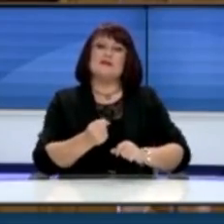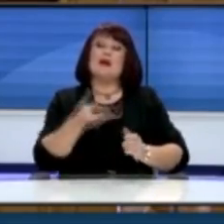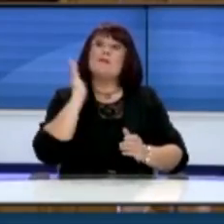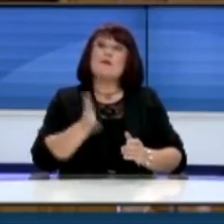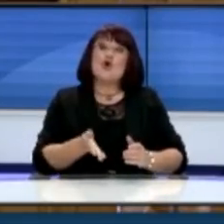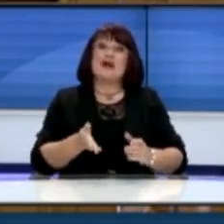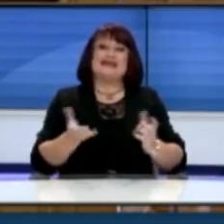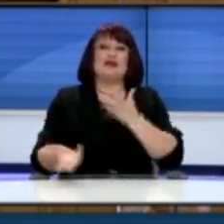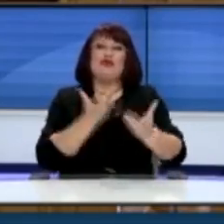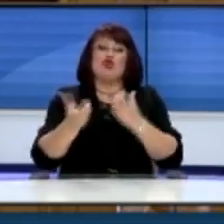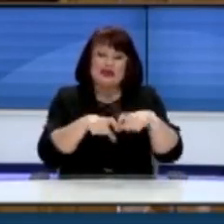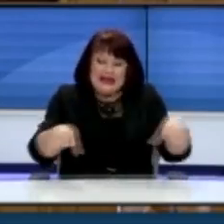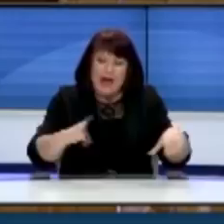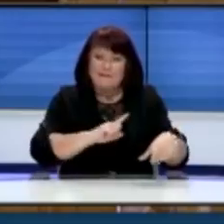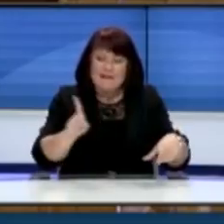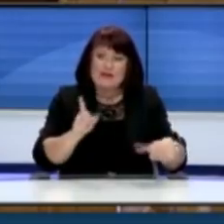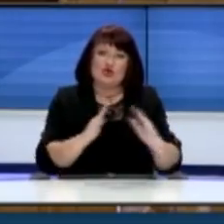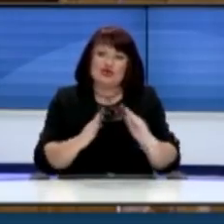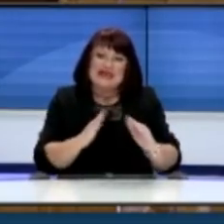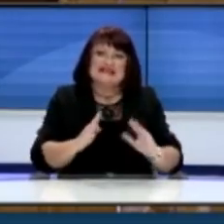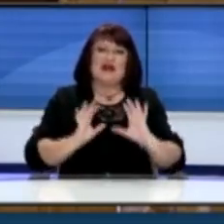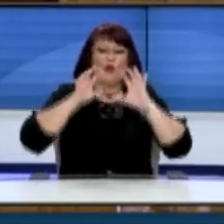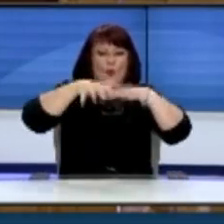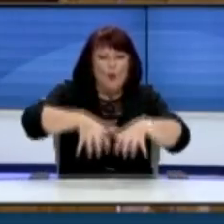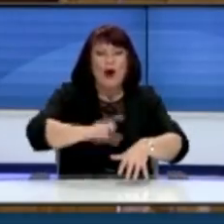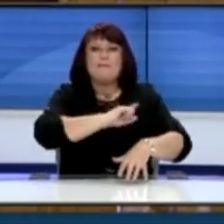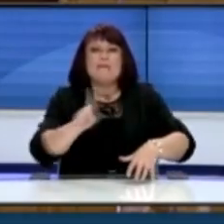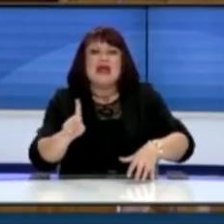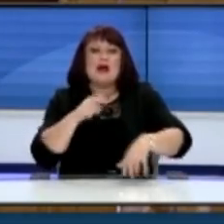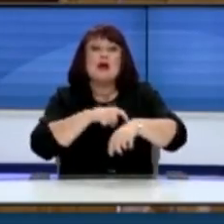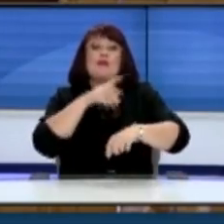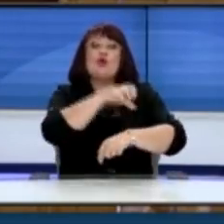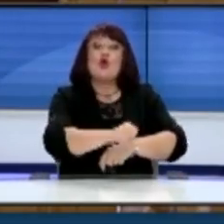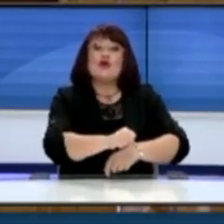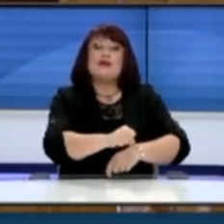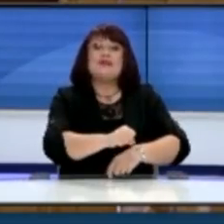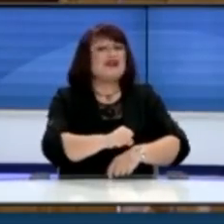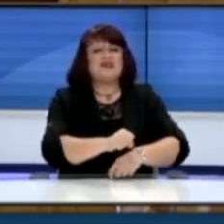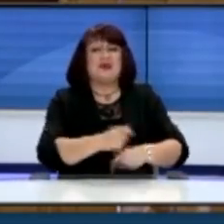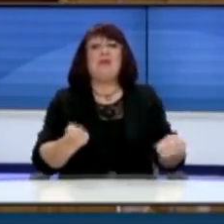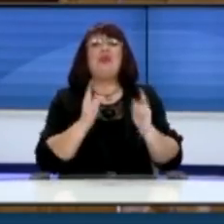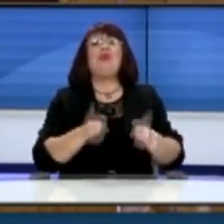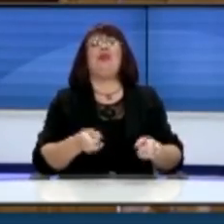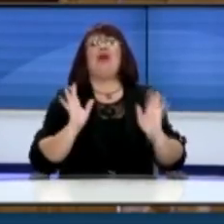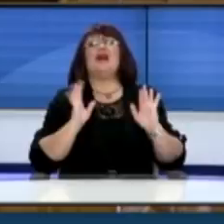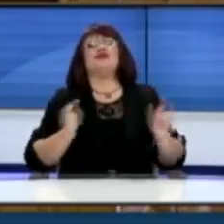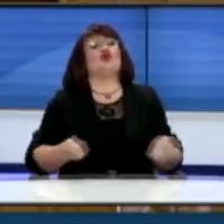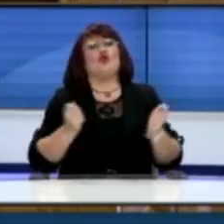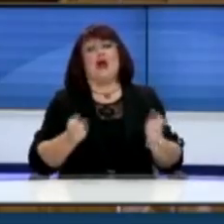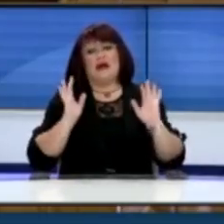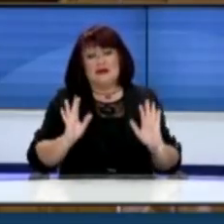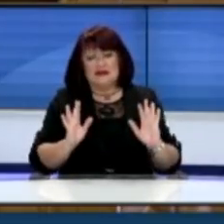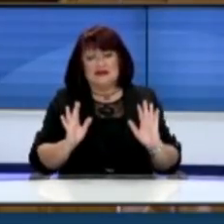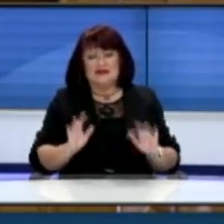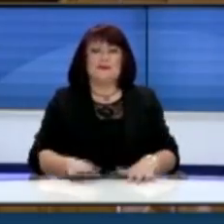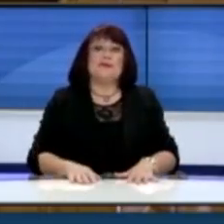αντιπλημμυρικά, αντιπυρικά, αντισεισμικά έργα, για μέτρα πρόληψης, τα έργα αυτά δεν θεωρούνται επιλέξιμα. Είναι χαρακτηριστικά